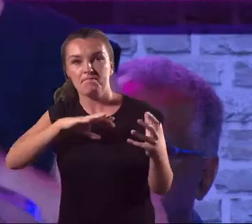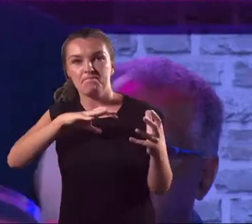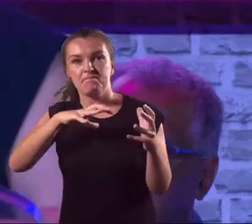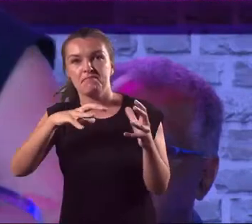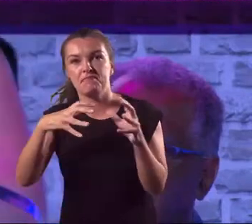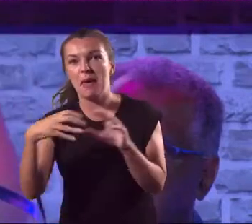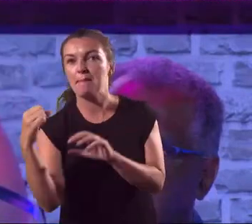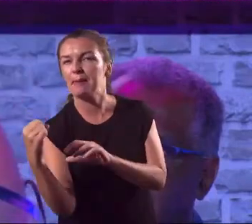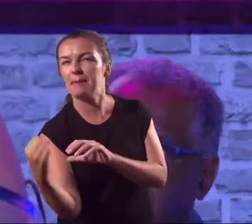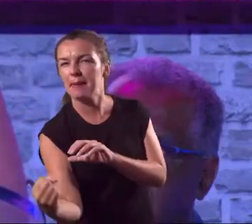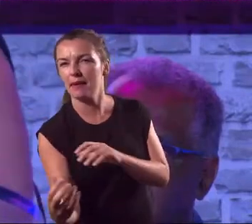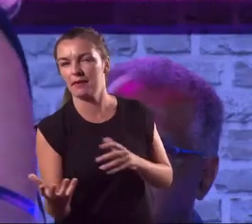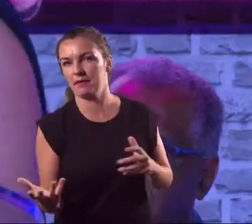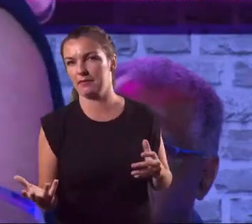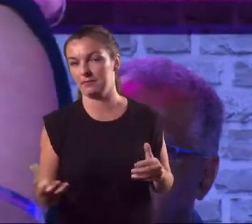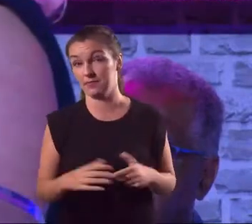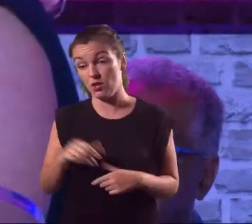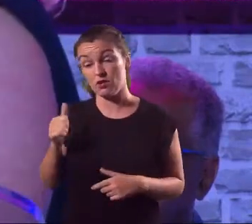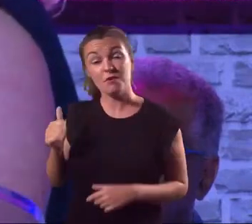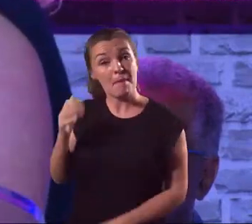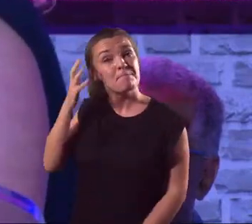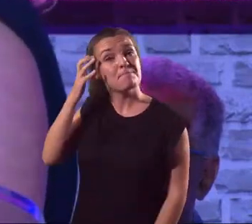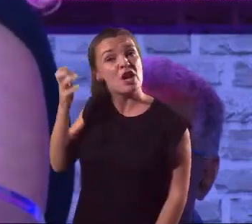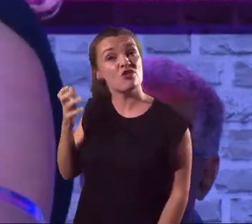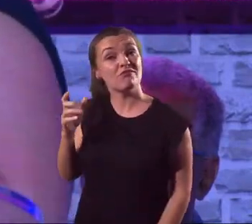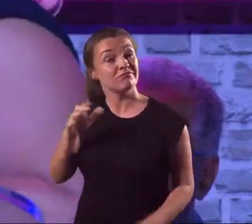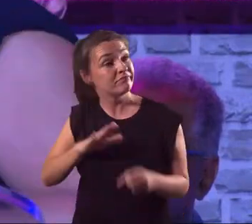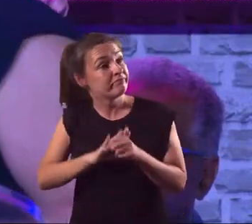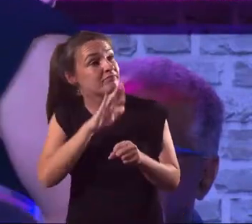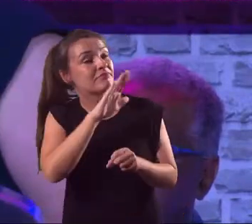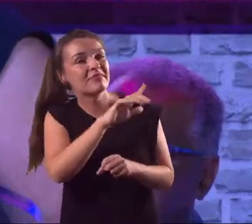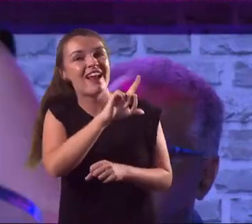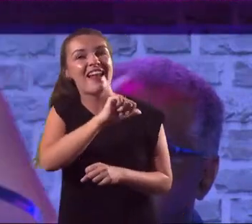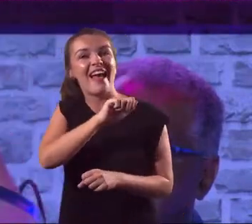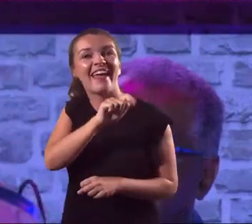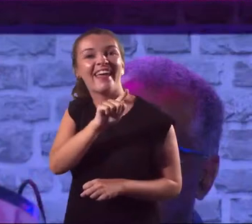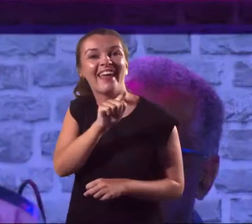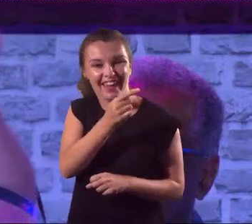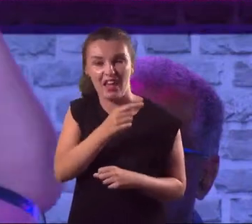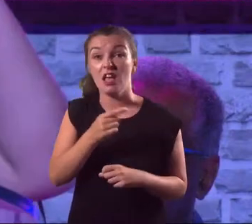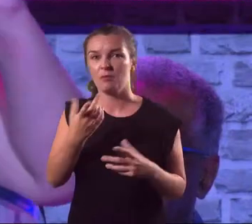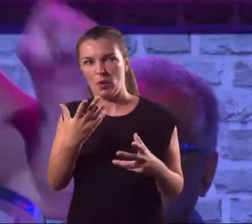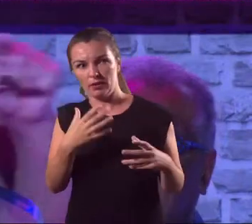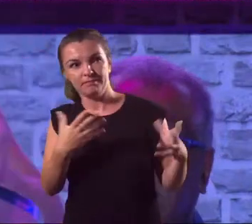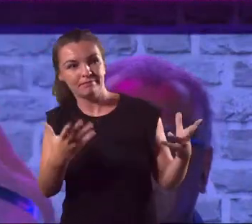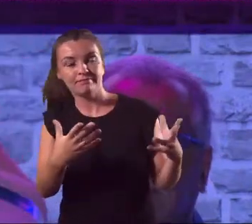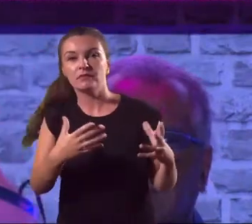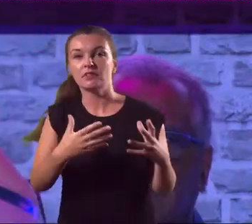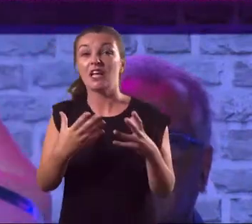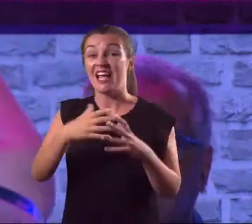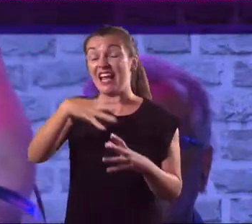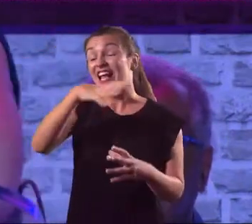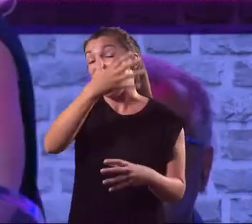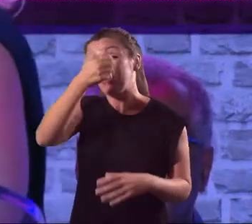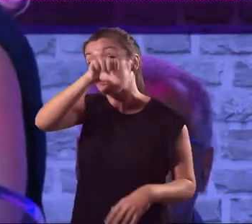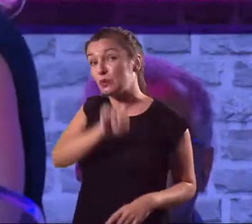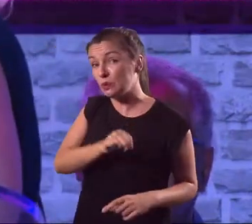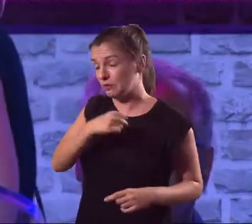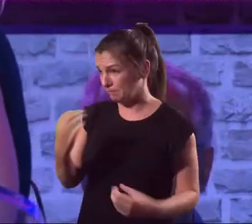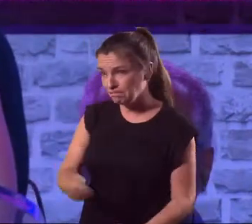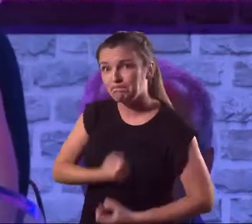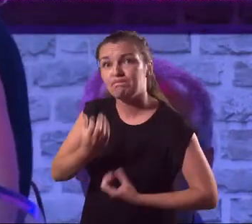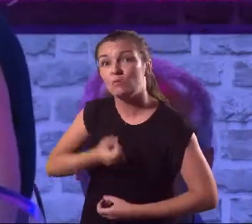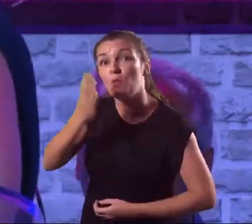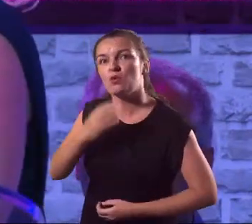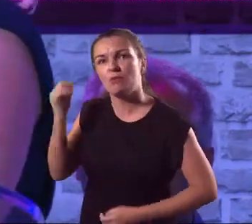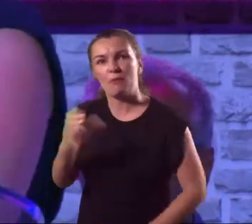catastrophe dans le conflit en cours. Jean-Luc Mélenchon s'est rendu à La Haye justement pour écouter la plaidoirie de l'Afrique du Sud. De